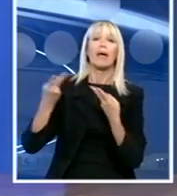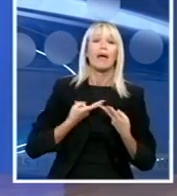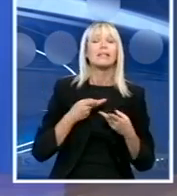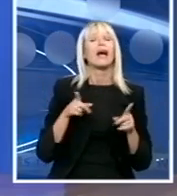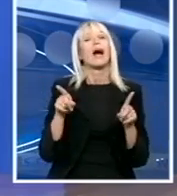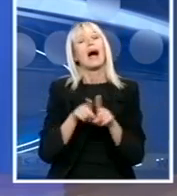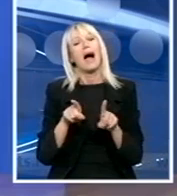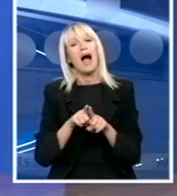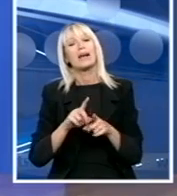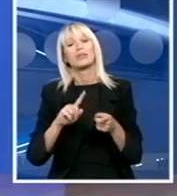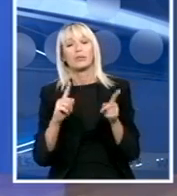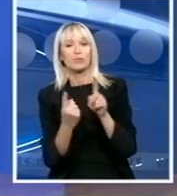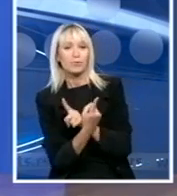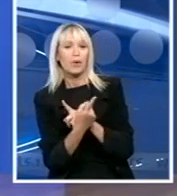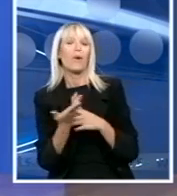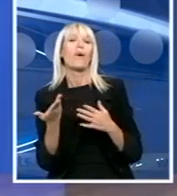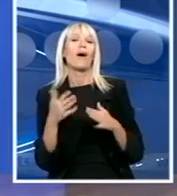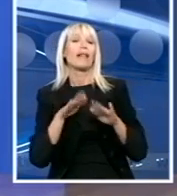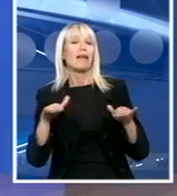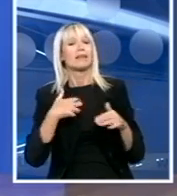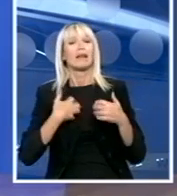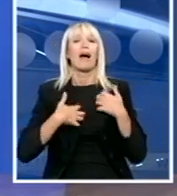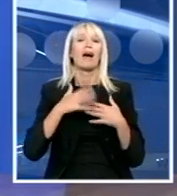roditelja, staratelja, tako da je